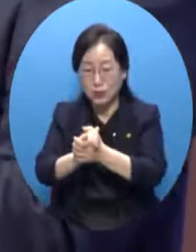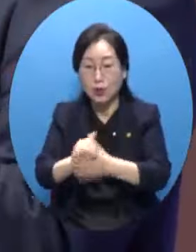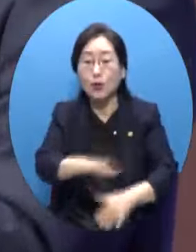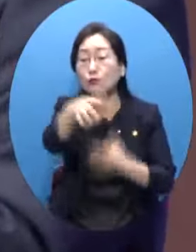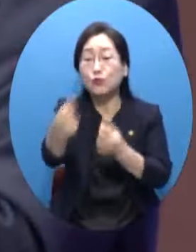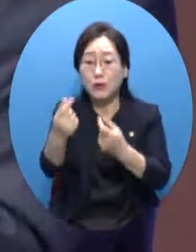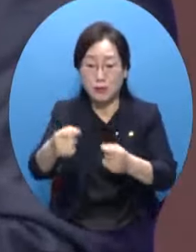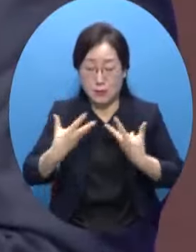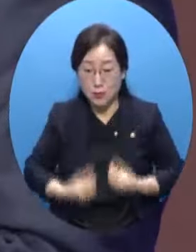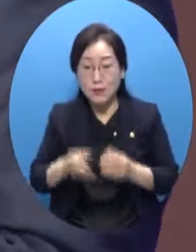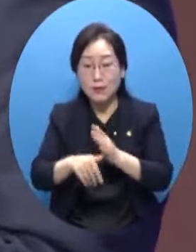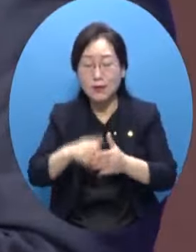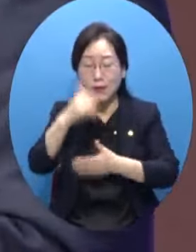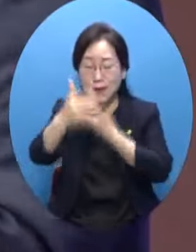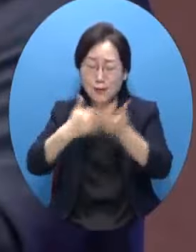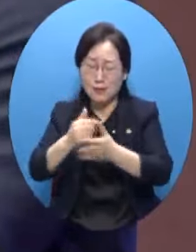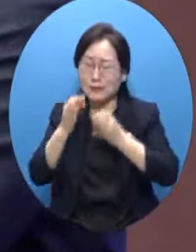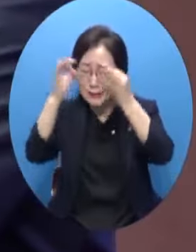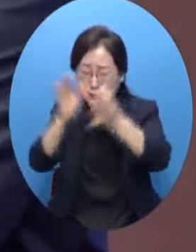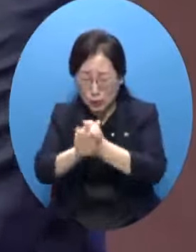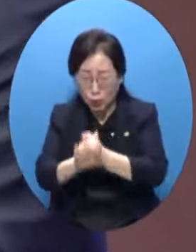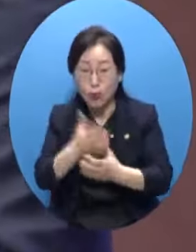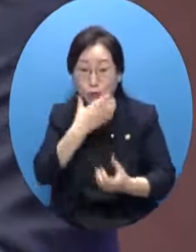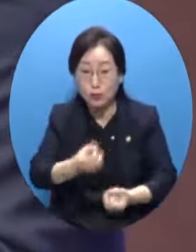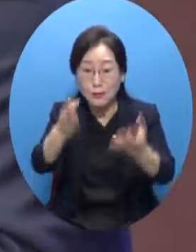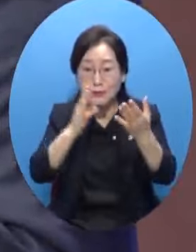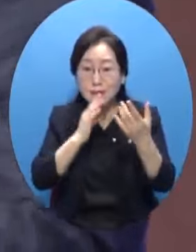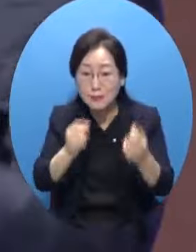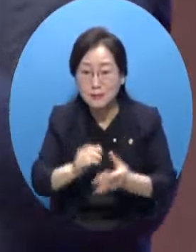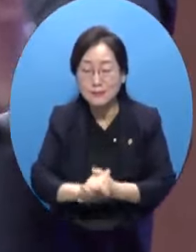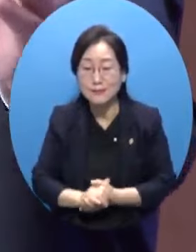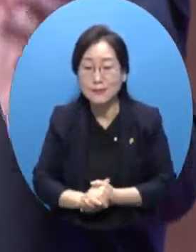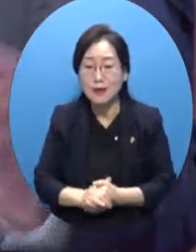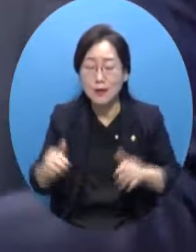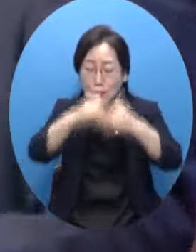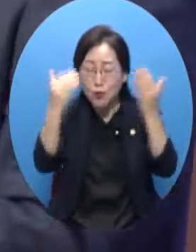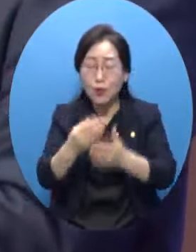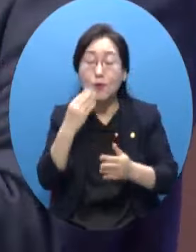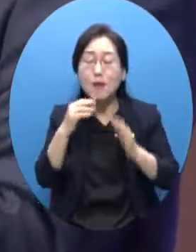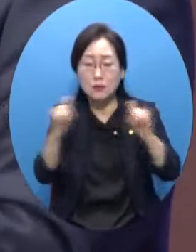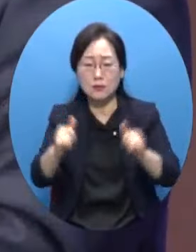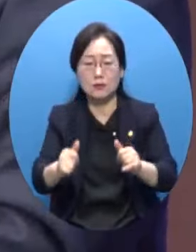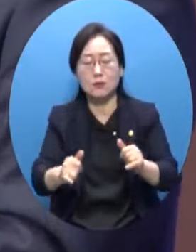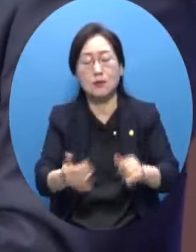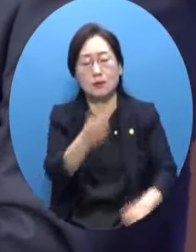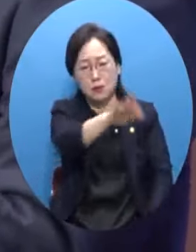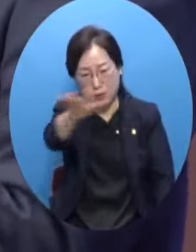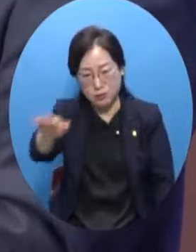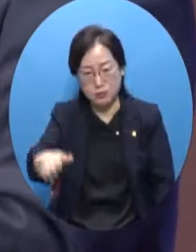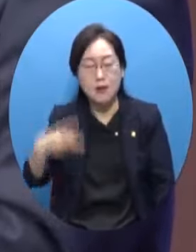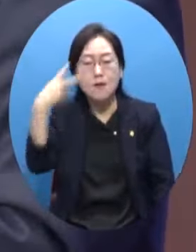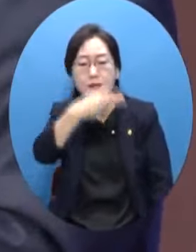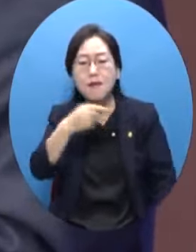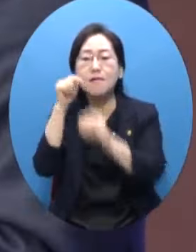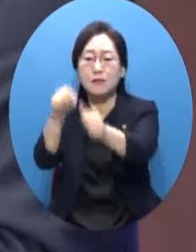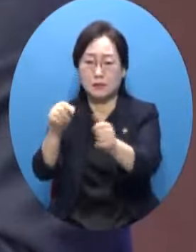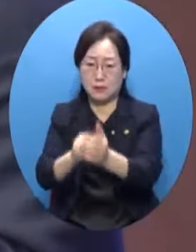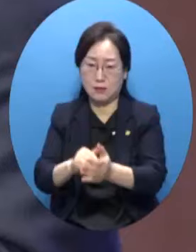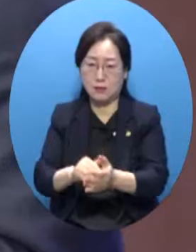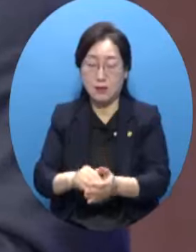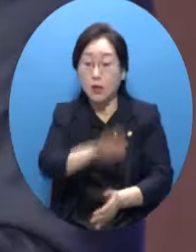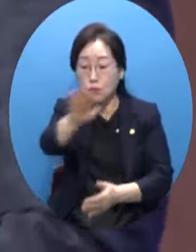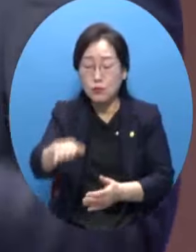주님께 간절히 부르짖어 기도한 여러분 되시기를 주님의 이름으로 축원합니다. 그리고 온 유다 백성들에게 금식을 선포했습니다. 우리가 지금 큰